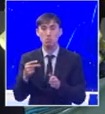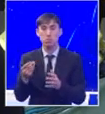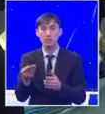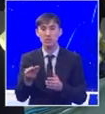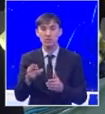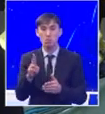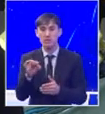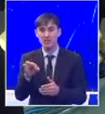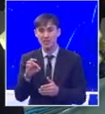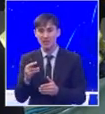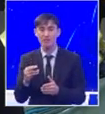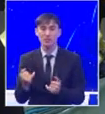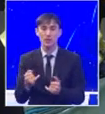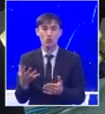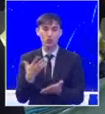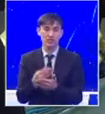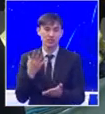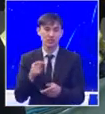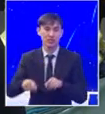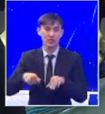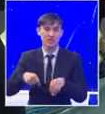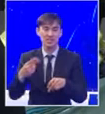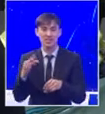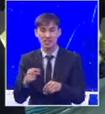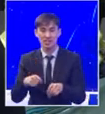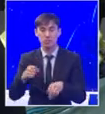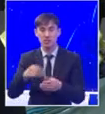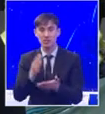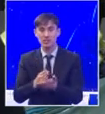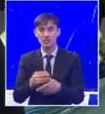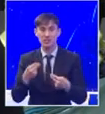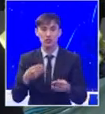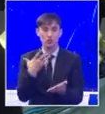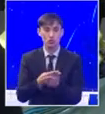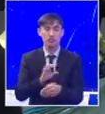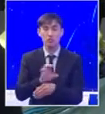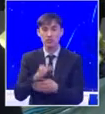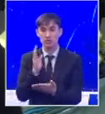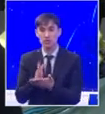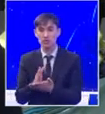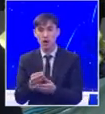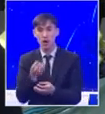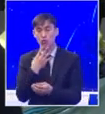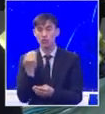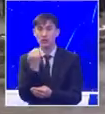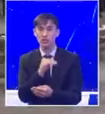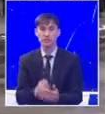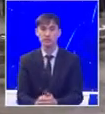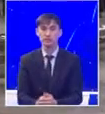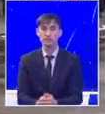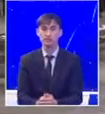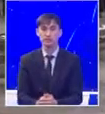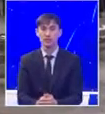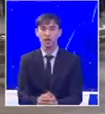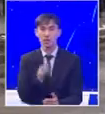невысокие. Также у нас есть свой швейный цех. На прилавках магазина есть и товары собственного производства хорошего качества.